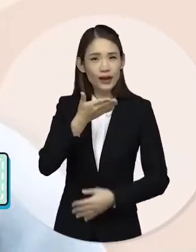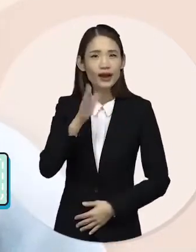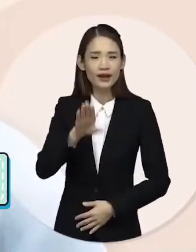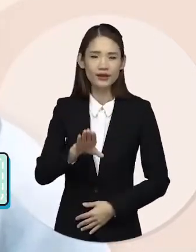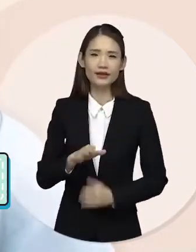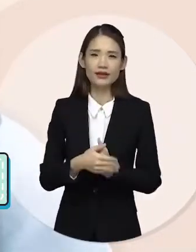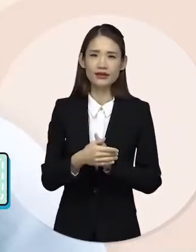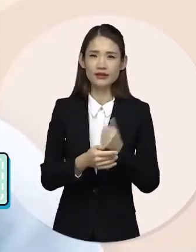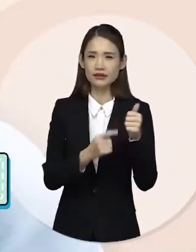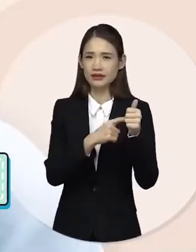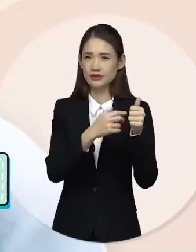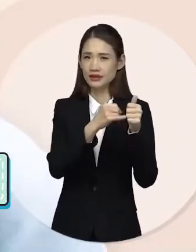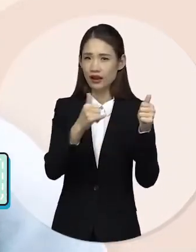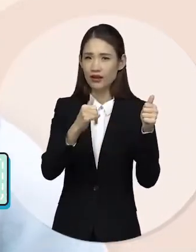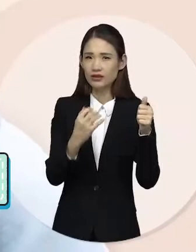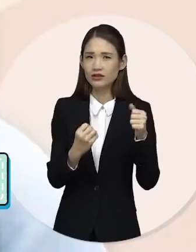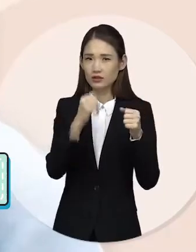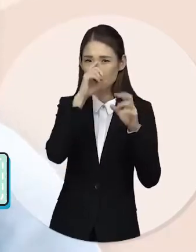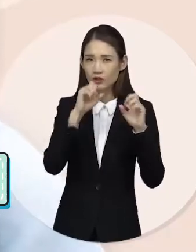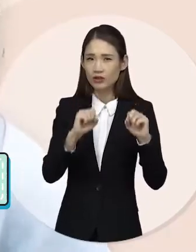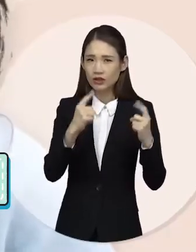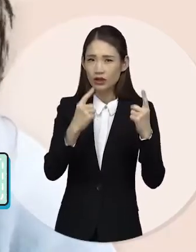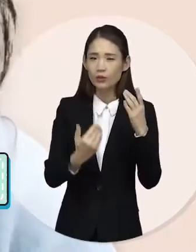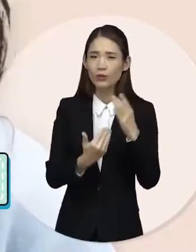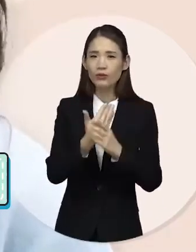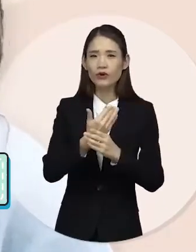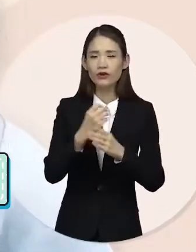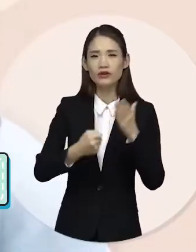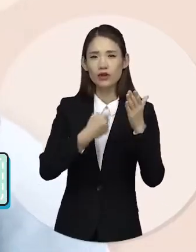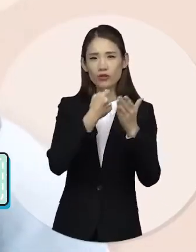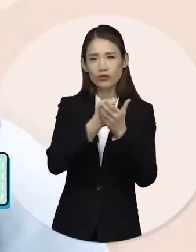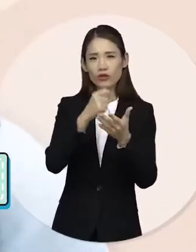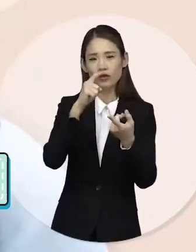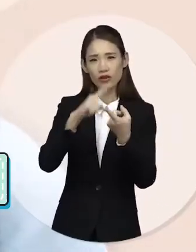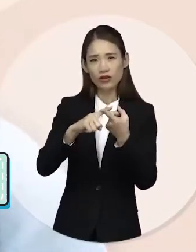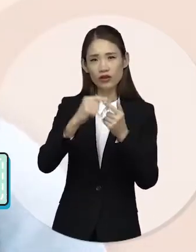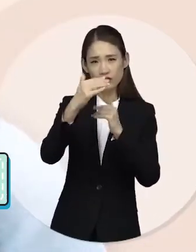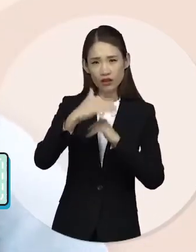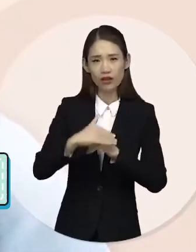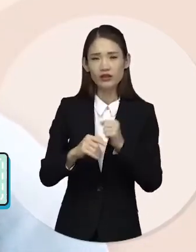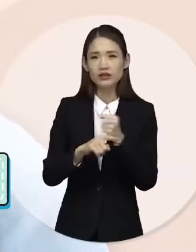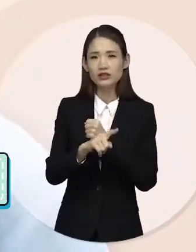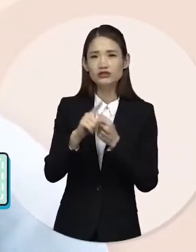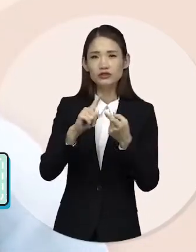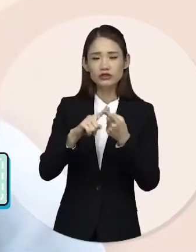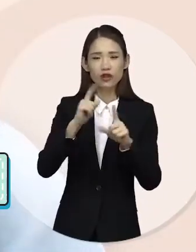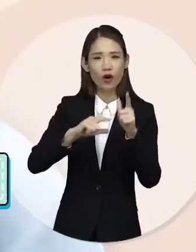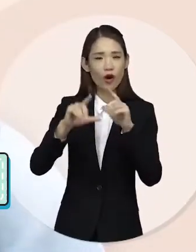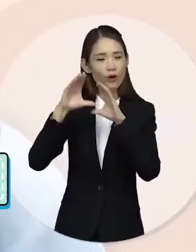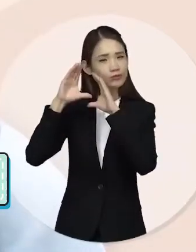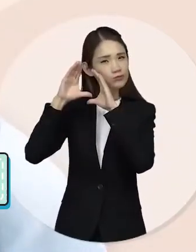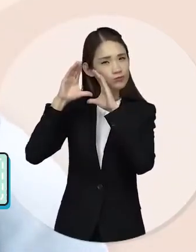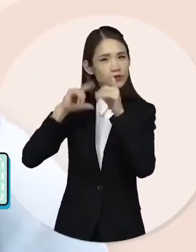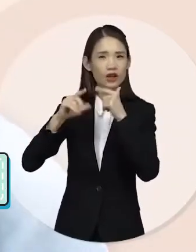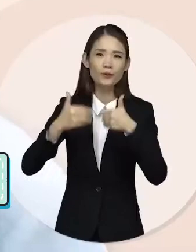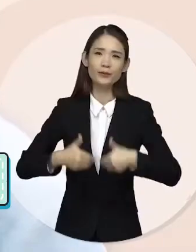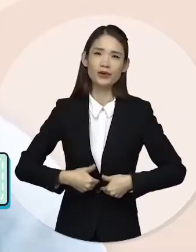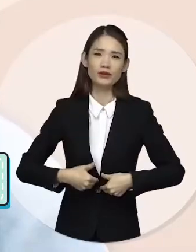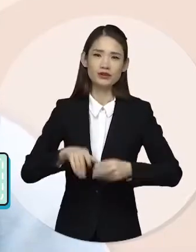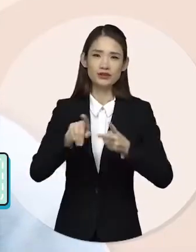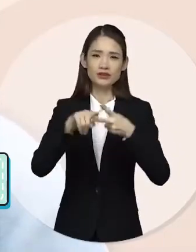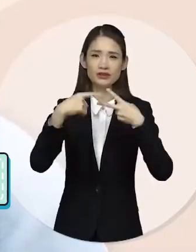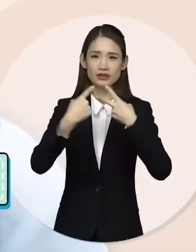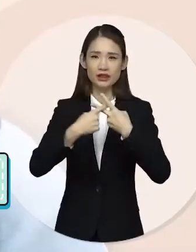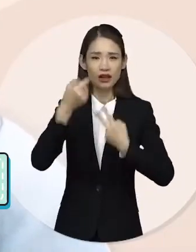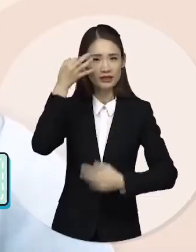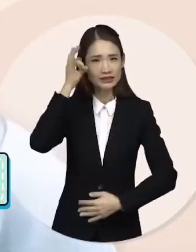제시할 수 있지만 그 사람이 어떤 계기에서 그 생각을 하고 그 결정을 내렸는지에 대해 더 많이 들으려고 하고 그거에